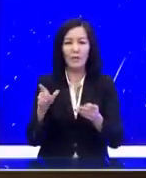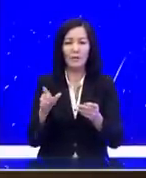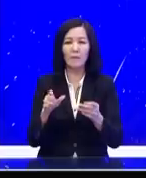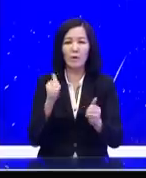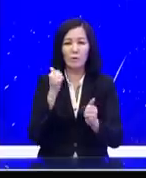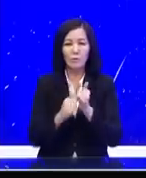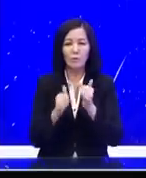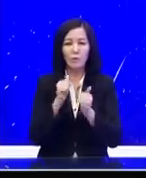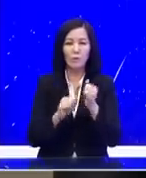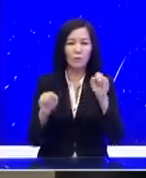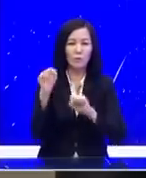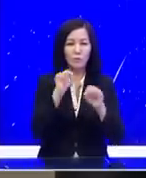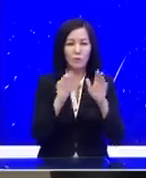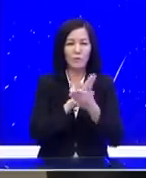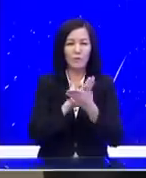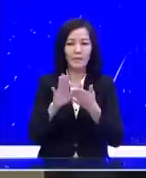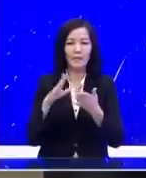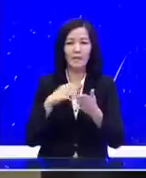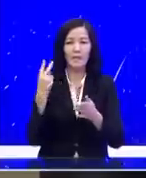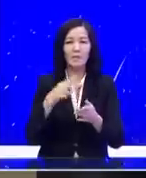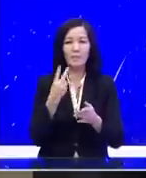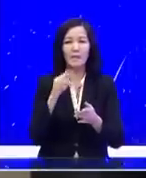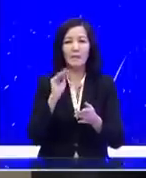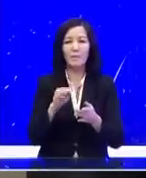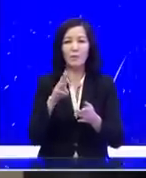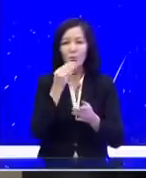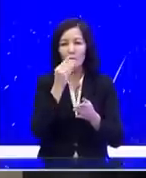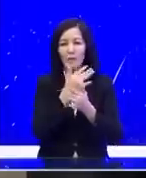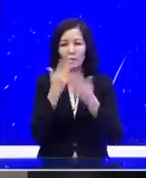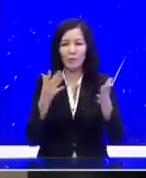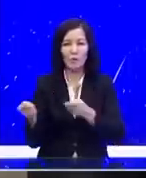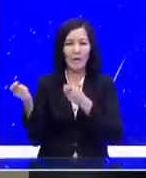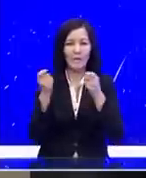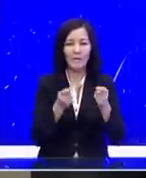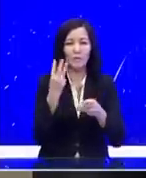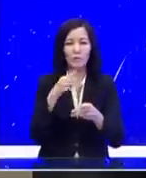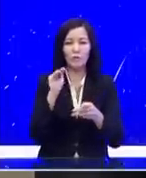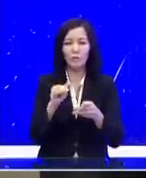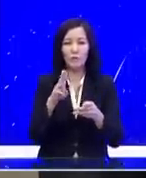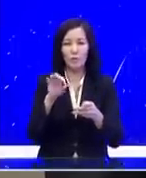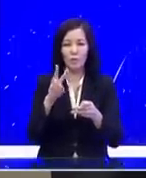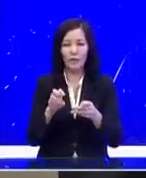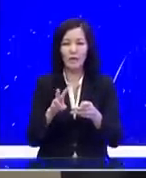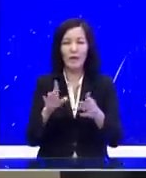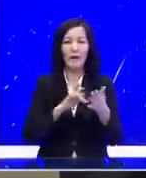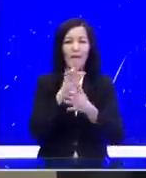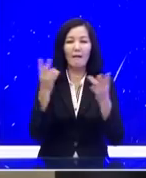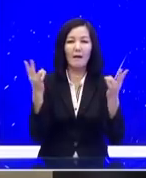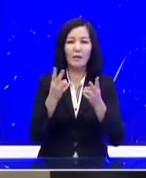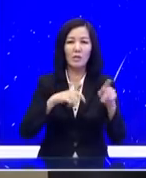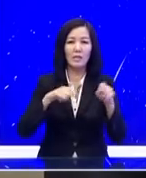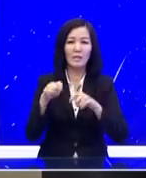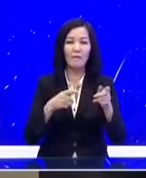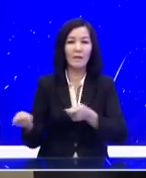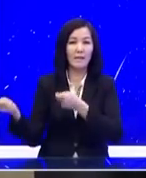күнде зарарсыздандырады. 22 мың тонна азық-түлік кірді. Одан басқа 30 мың тоннадан астам қалаға қажетті тауарлар